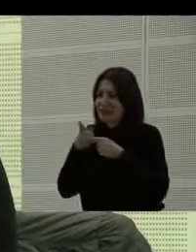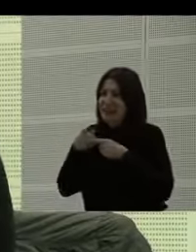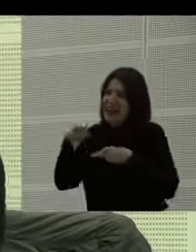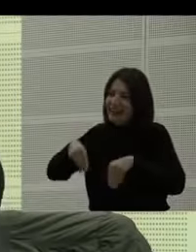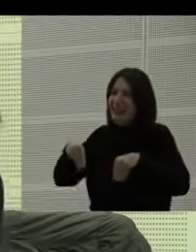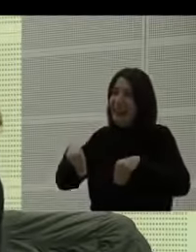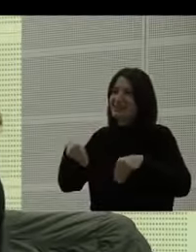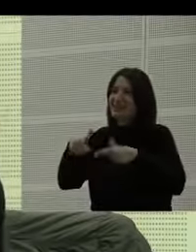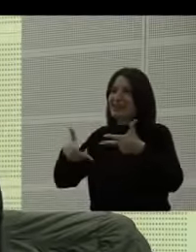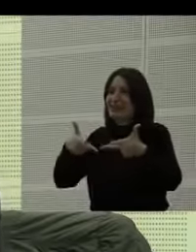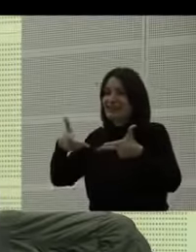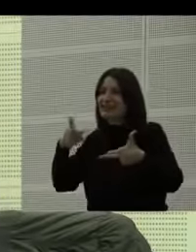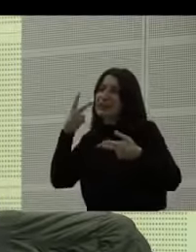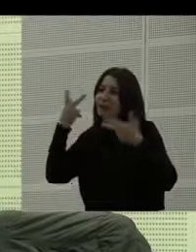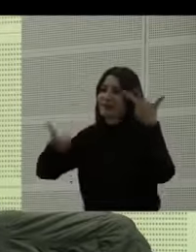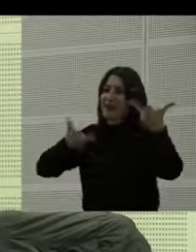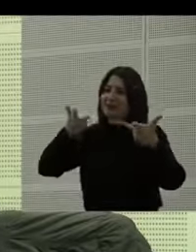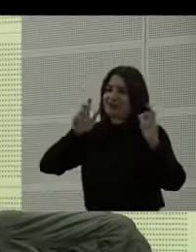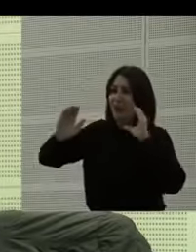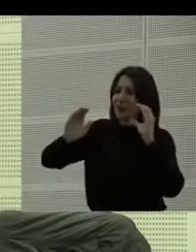in questa sala.